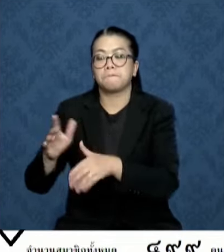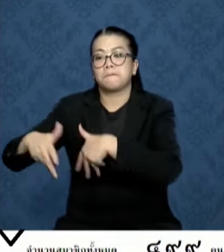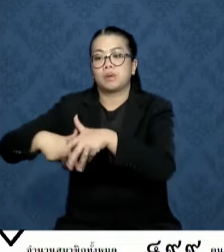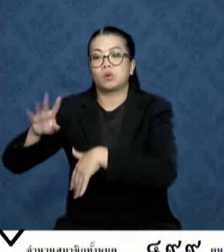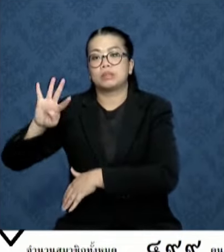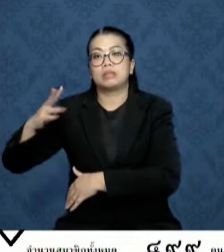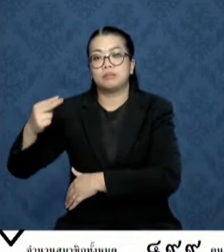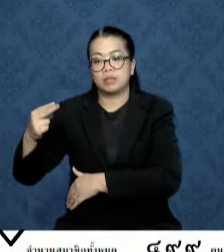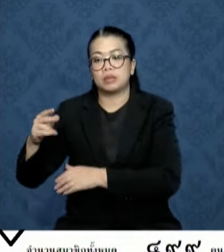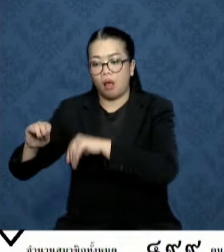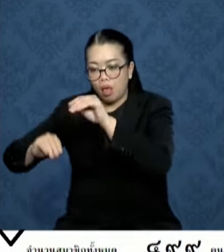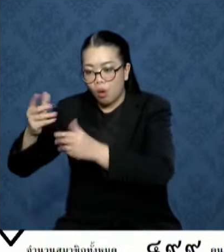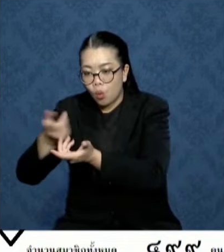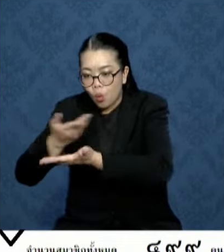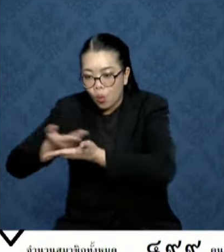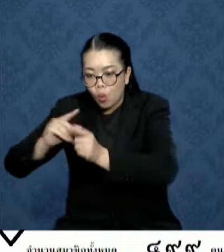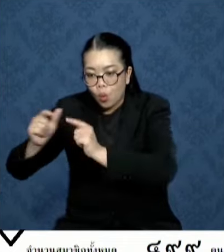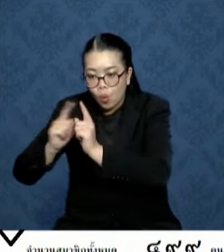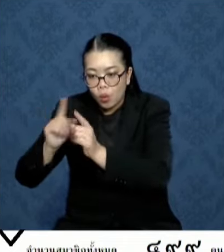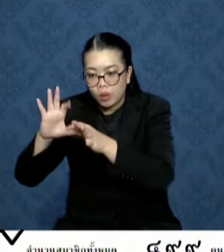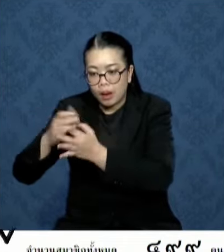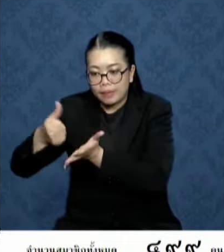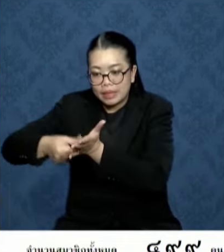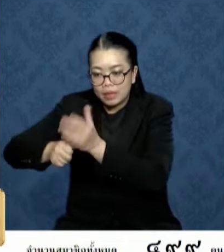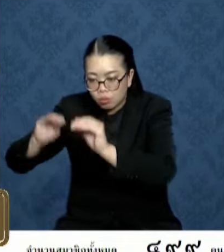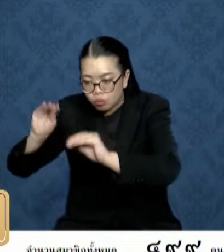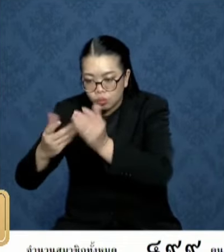ได้รัการไกลเกลี่ยแก้ปัหานี่สิน